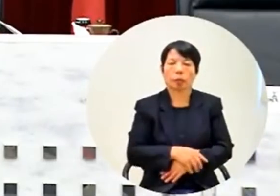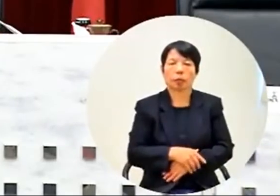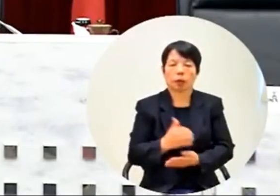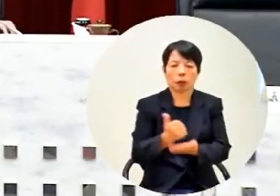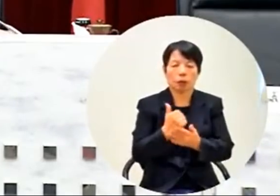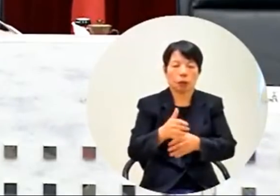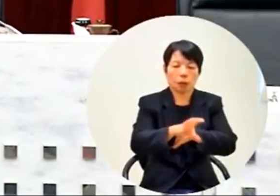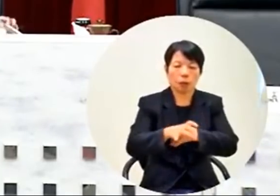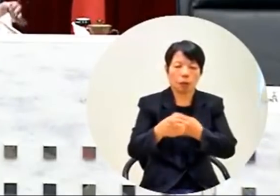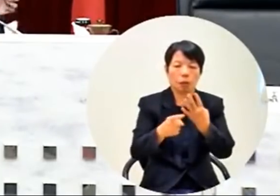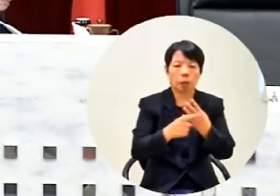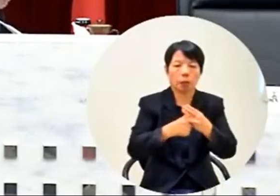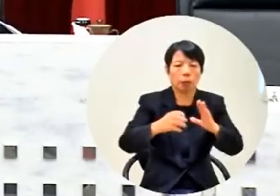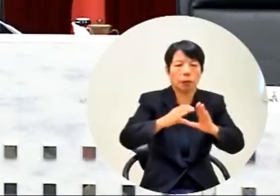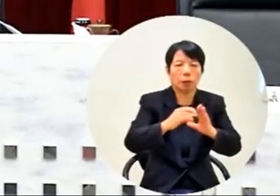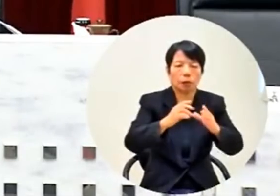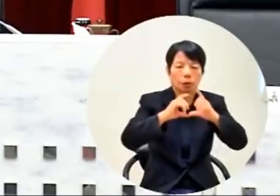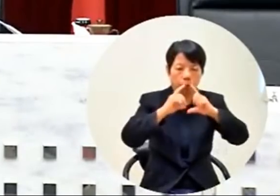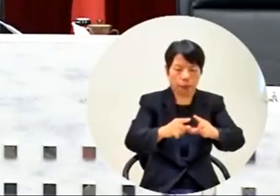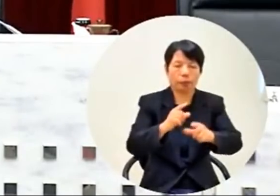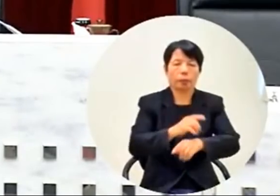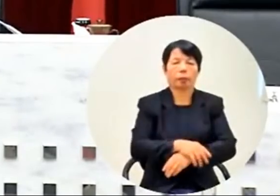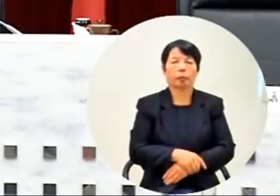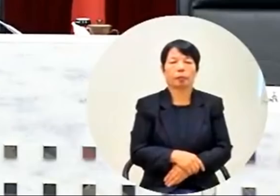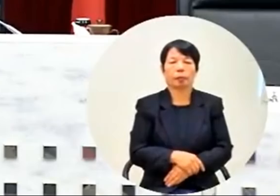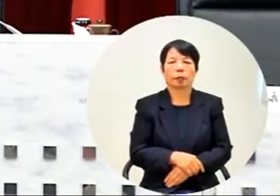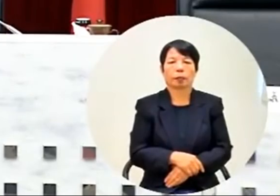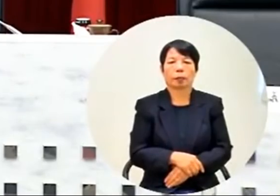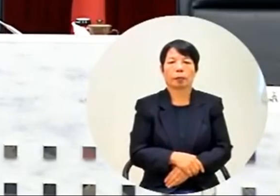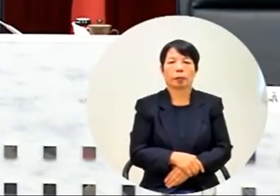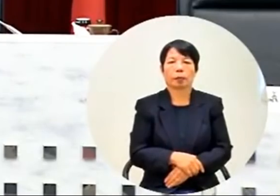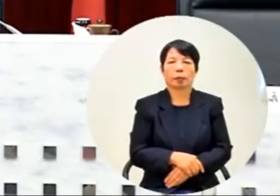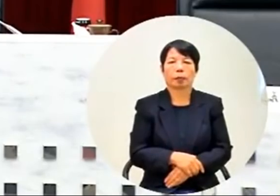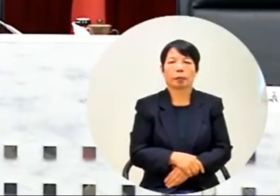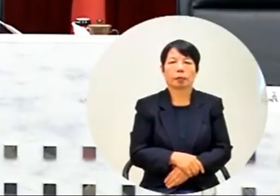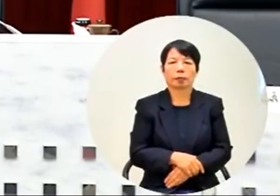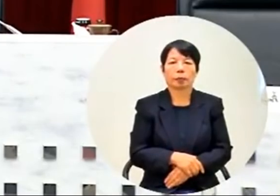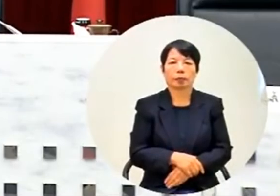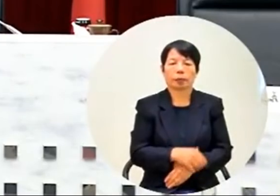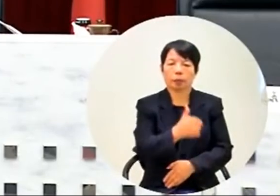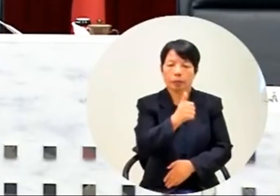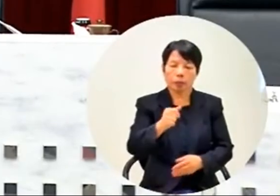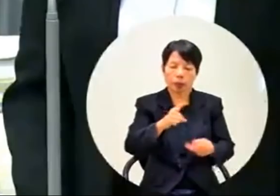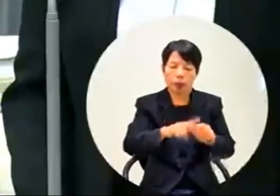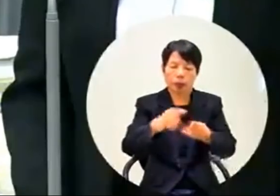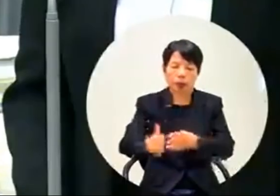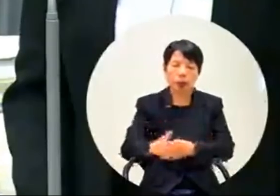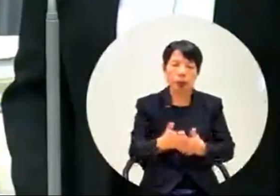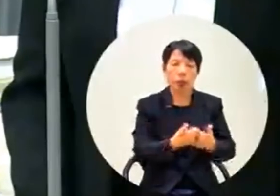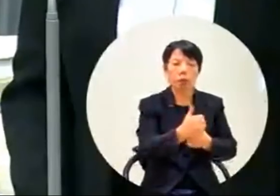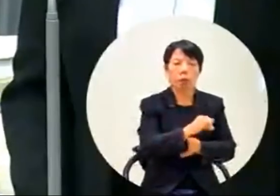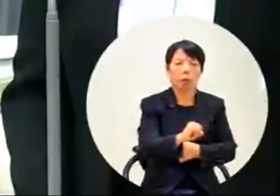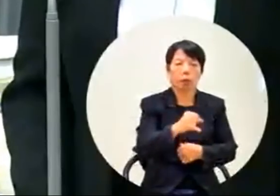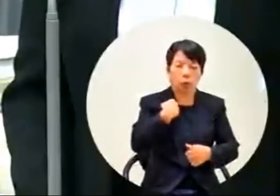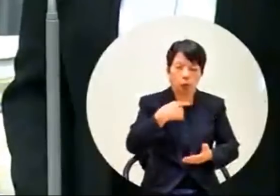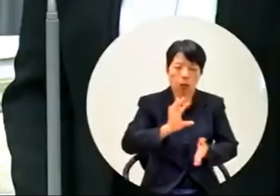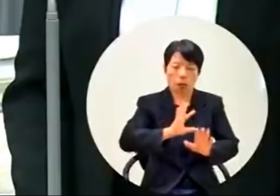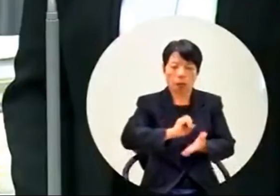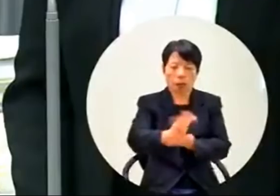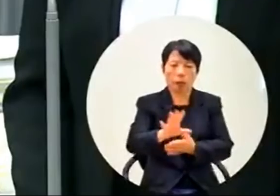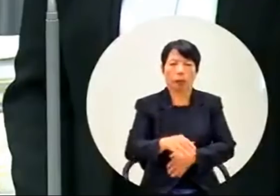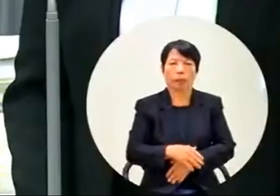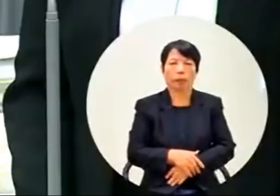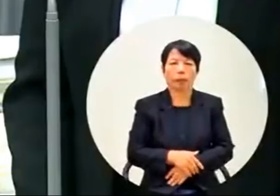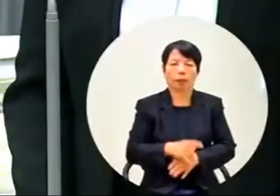请农业局跟雅竹议员答复一下，简单答复。 谢主席，谢议员。那跟议员报告就是那